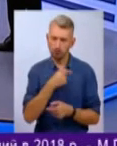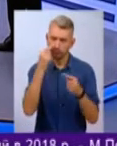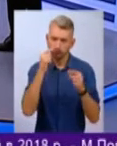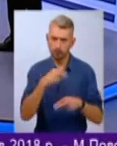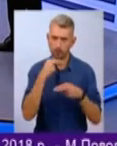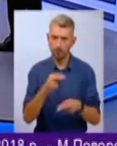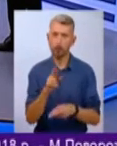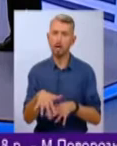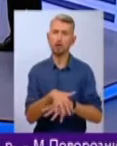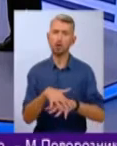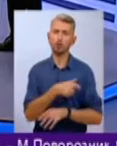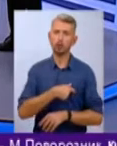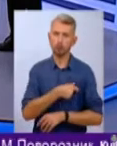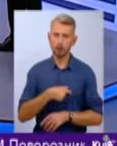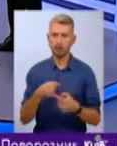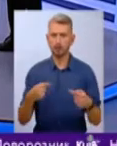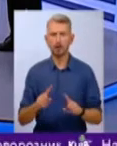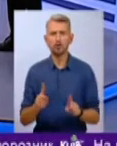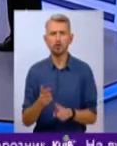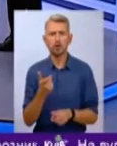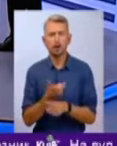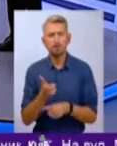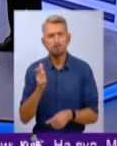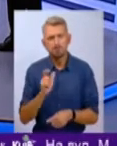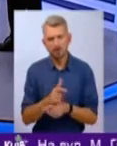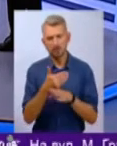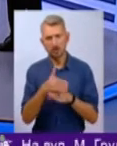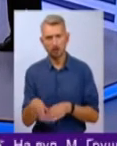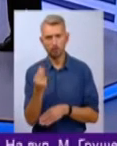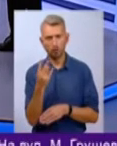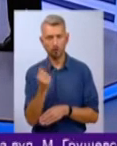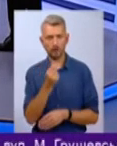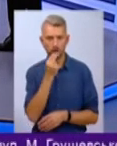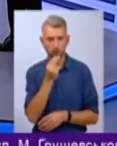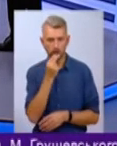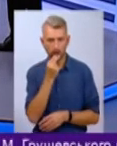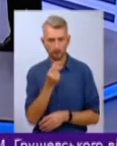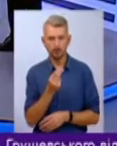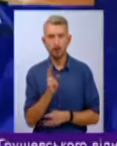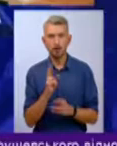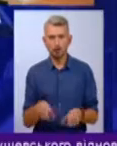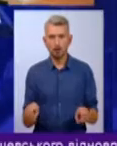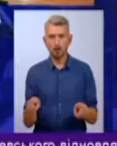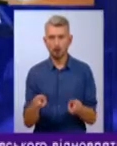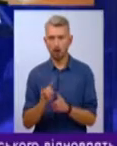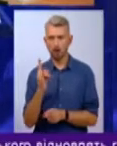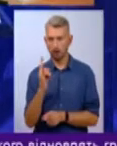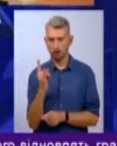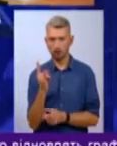і народного депутата і так далі. Що більше виділялося коштів на харчування? Як це так маленьку